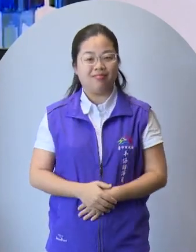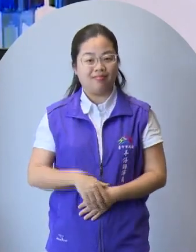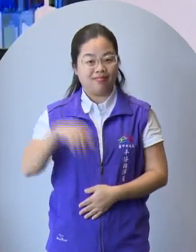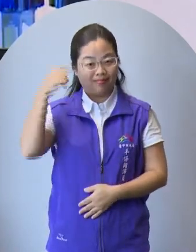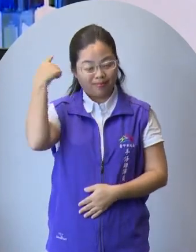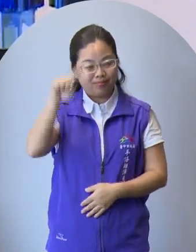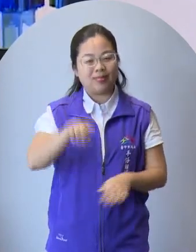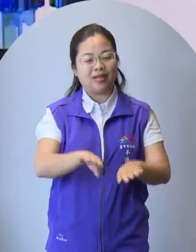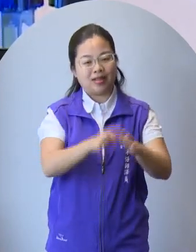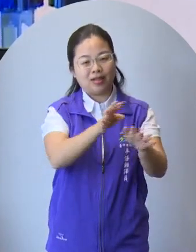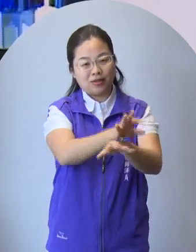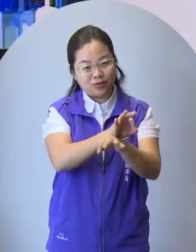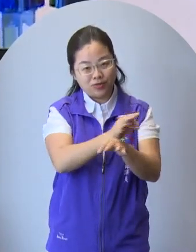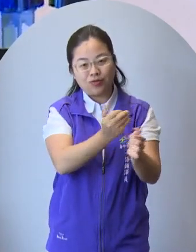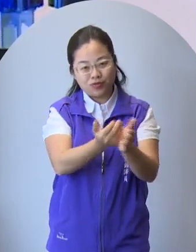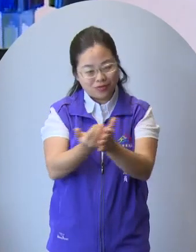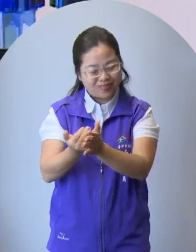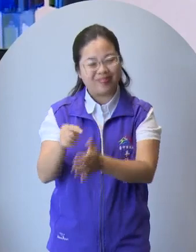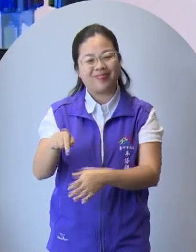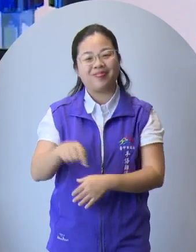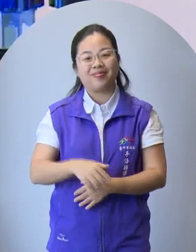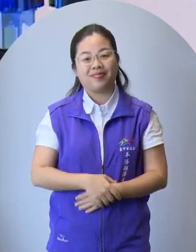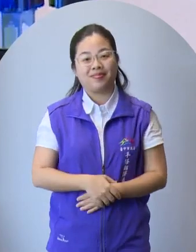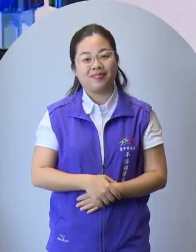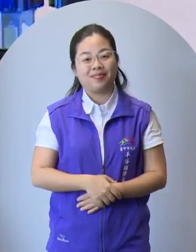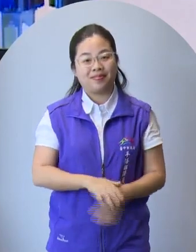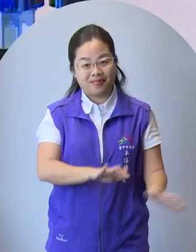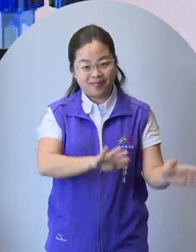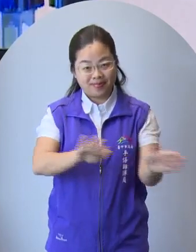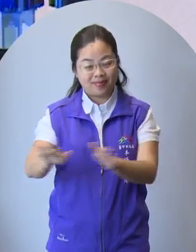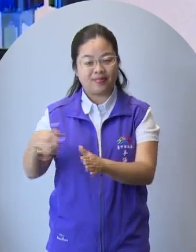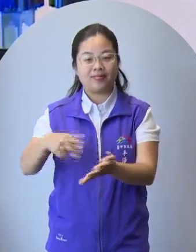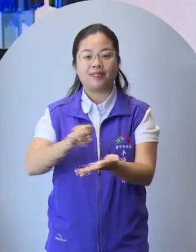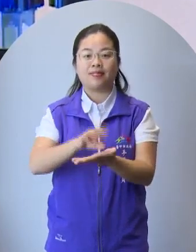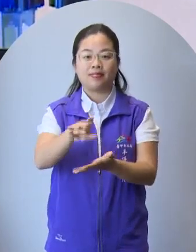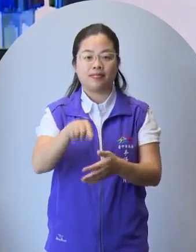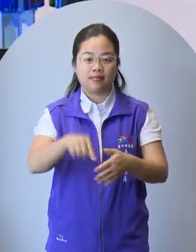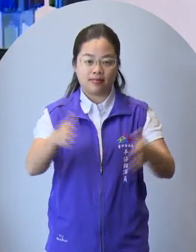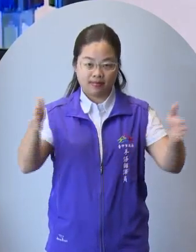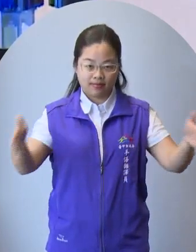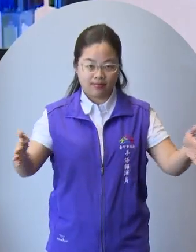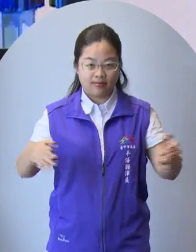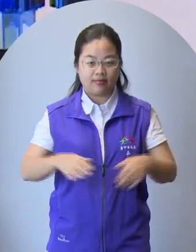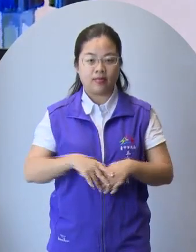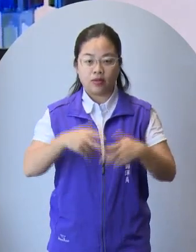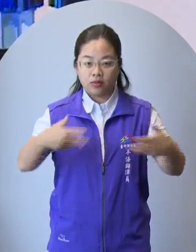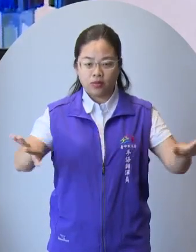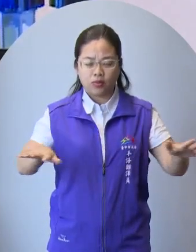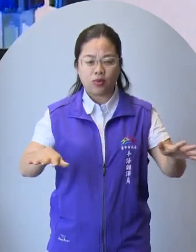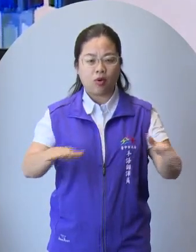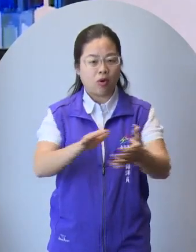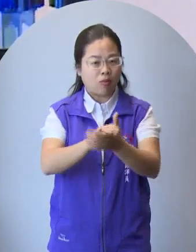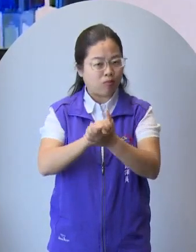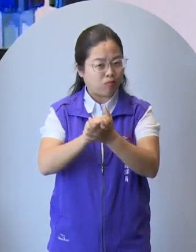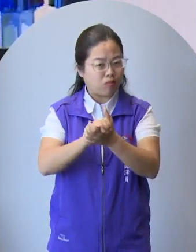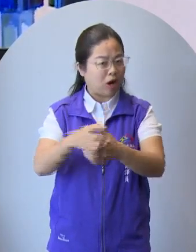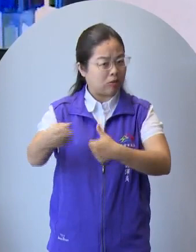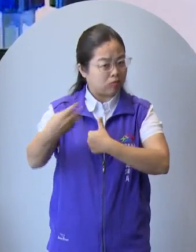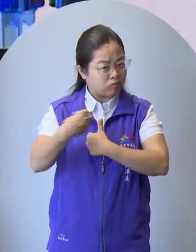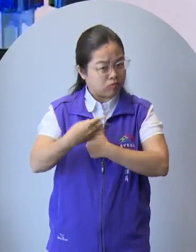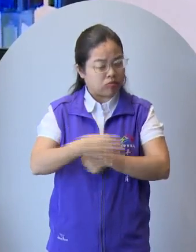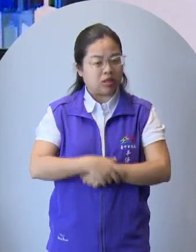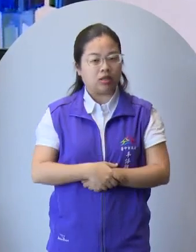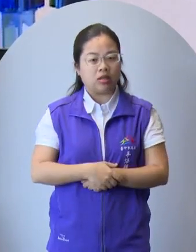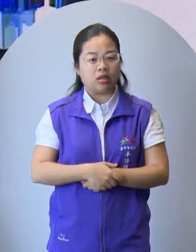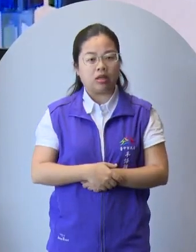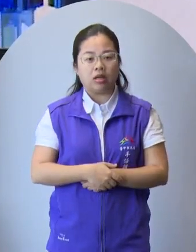开学的准备防疫的一些措施。另外跟大家报告，这段时间很多的民众反映，他们对